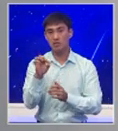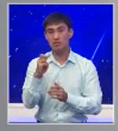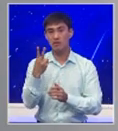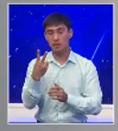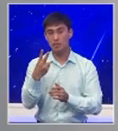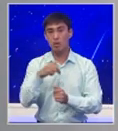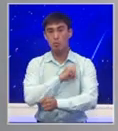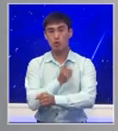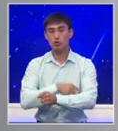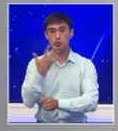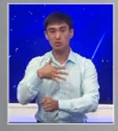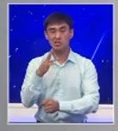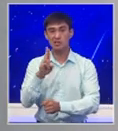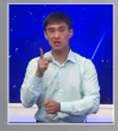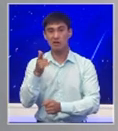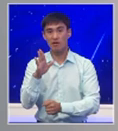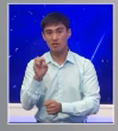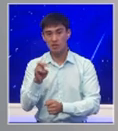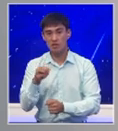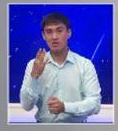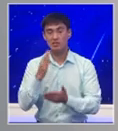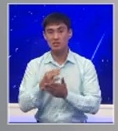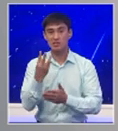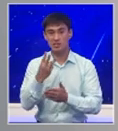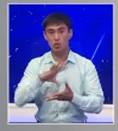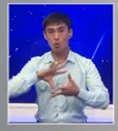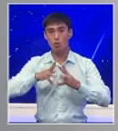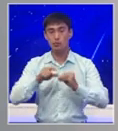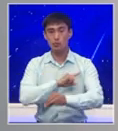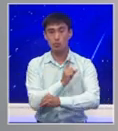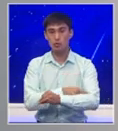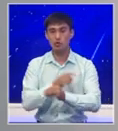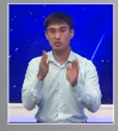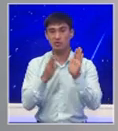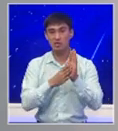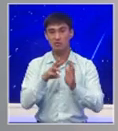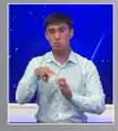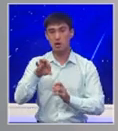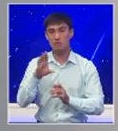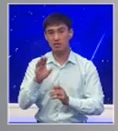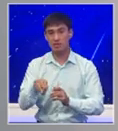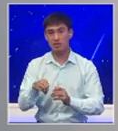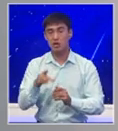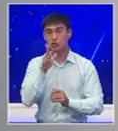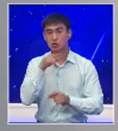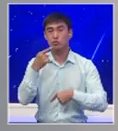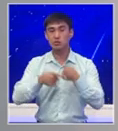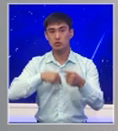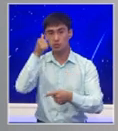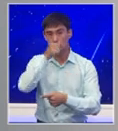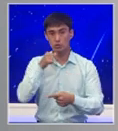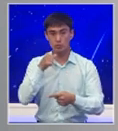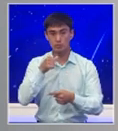мегаватт, гидроэлектростанции ГЕС-2 и ГЕС-3 общей мощностью 9 мегаватт со сроком ввода в следующем году, то